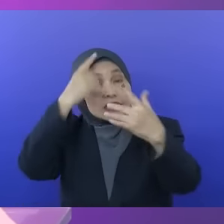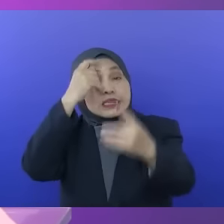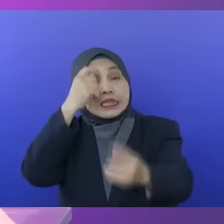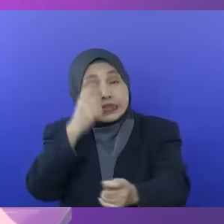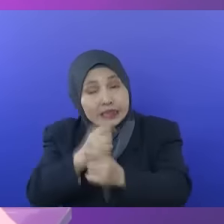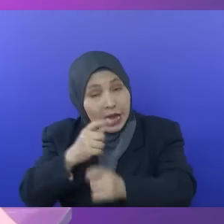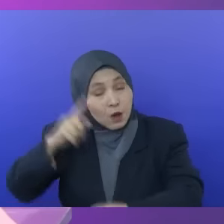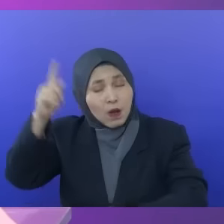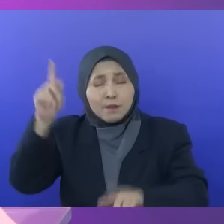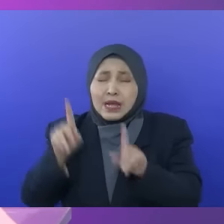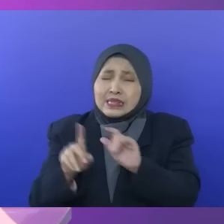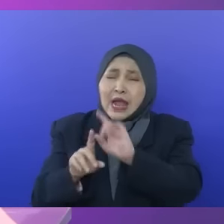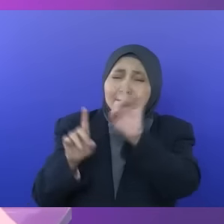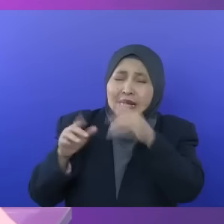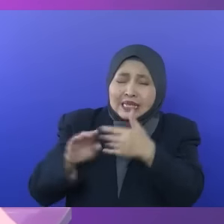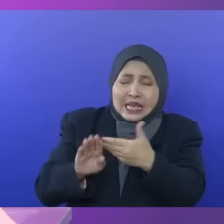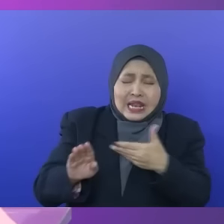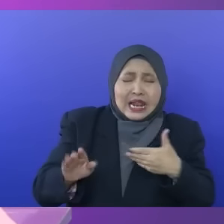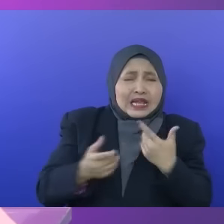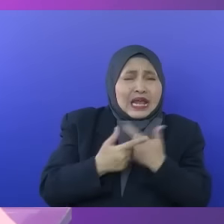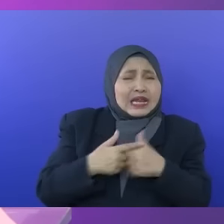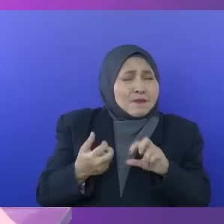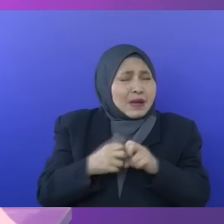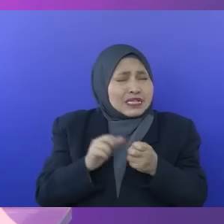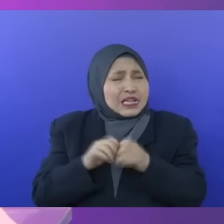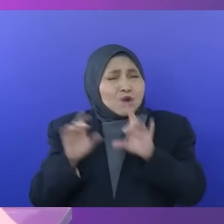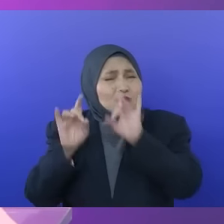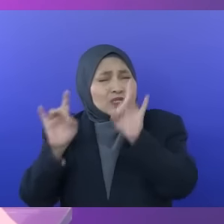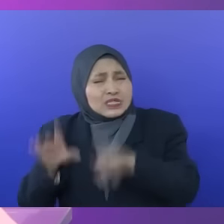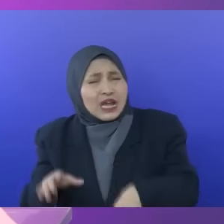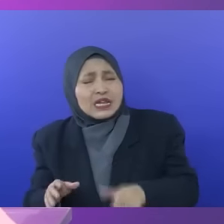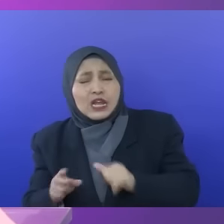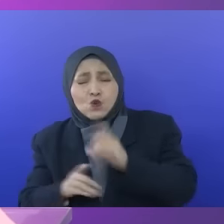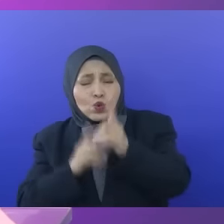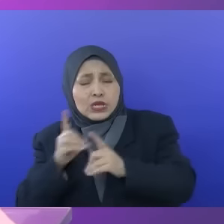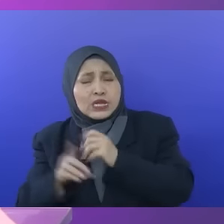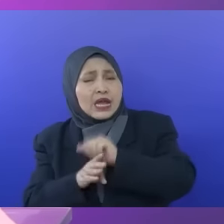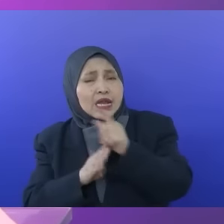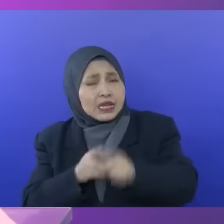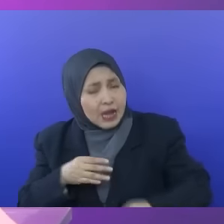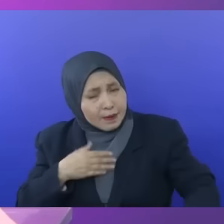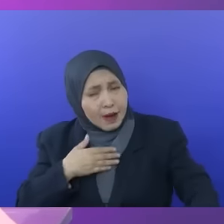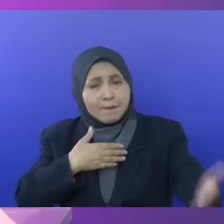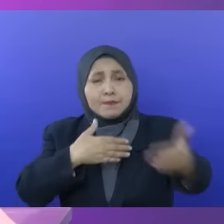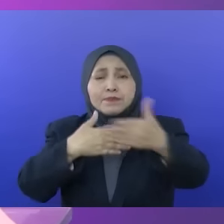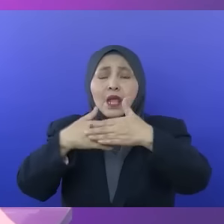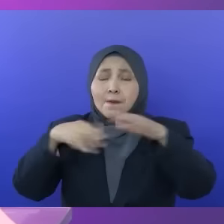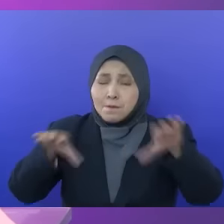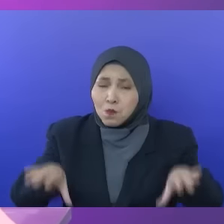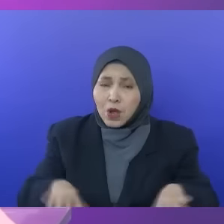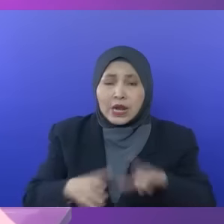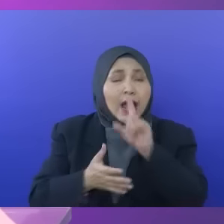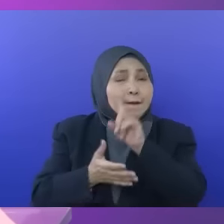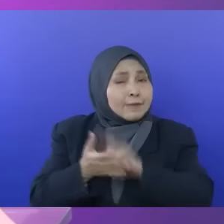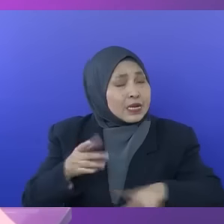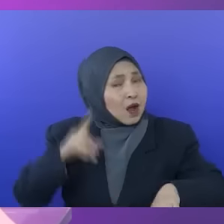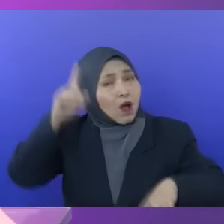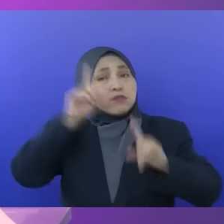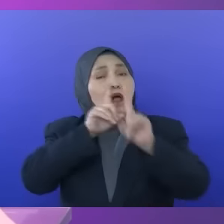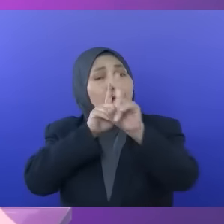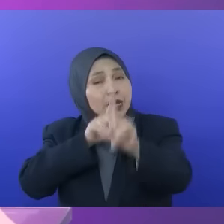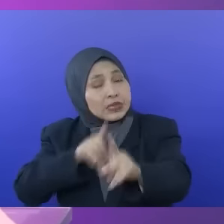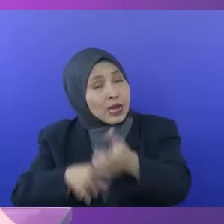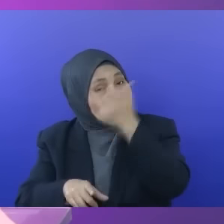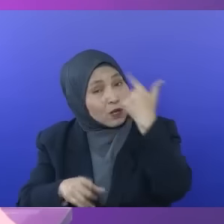cabaran ujian masalah dalam hidup di dunia dan di akhirat dengan dengan kembali melaksanakan apa yang Allah perintah